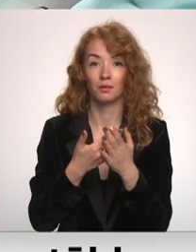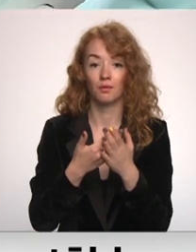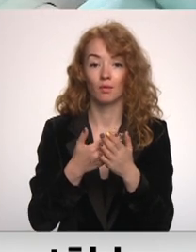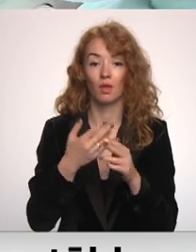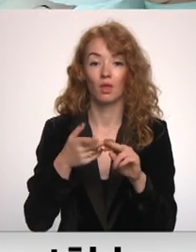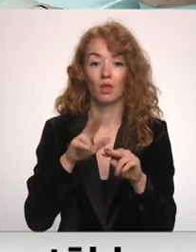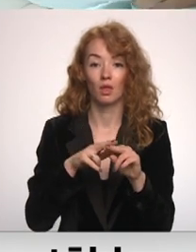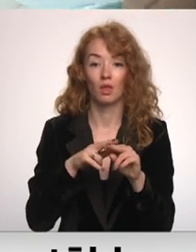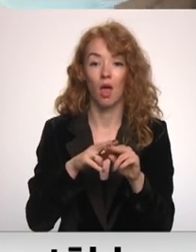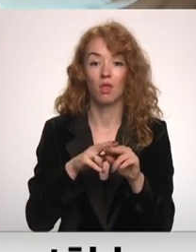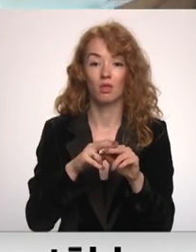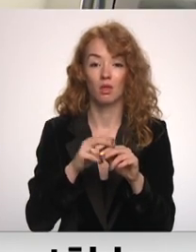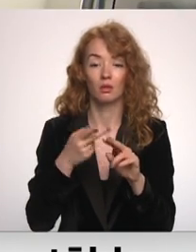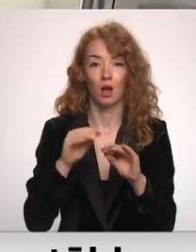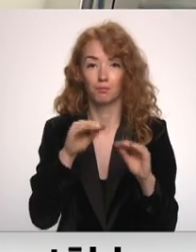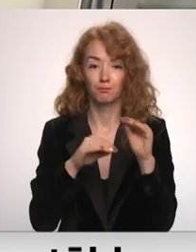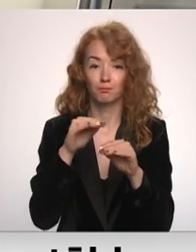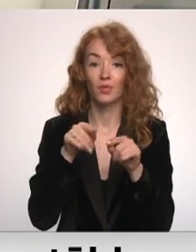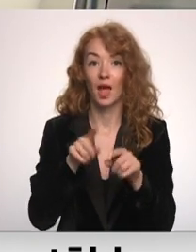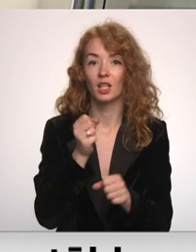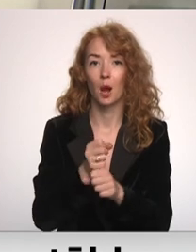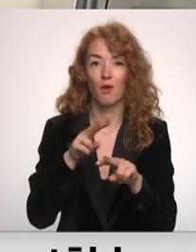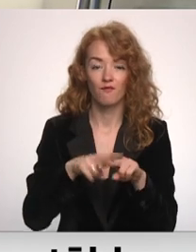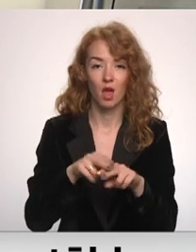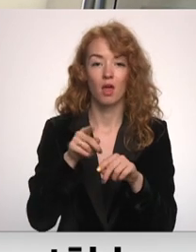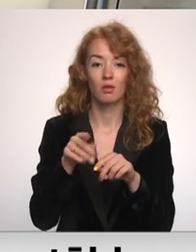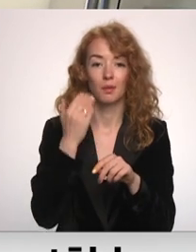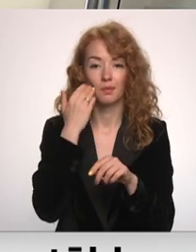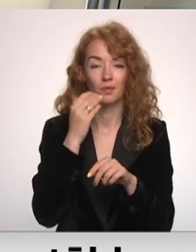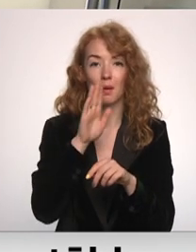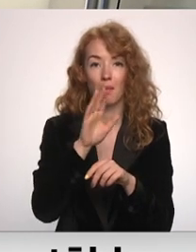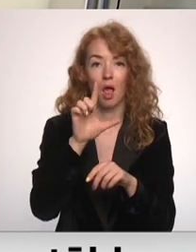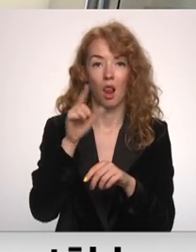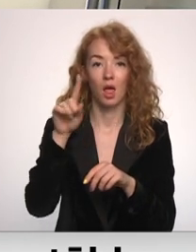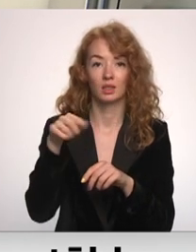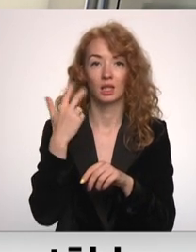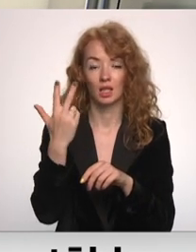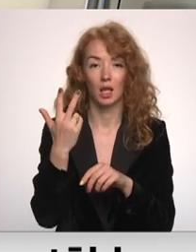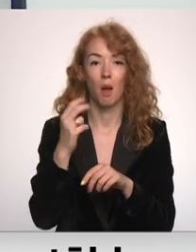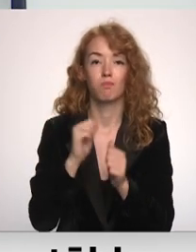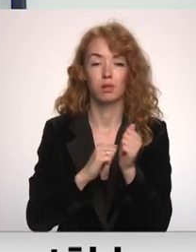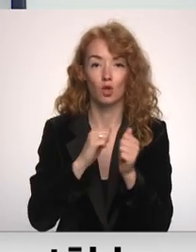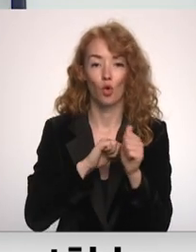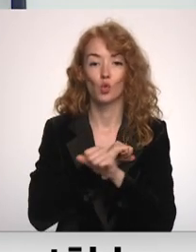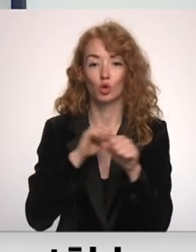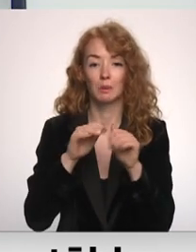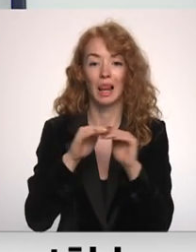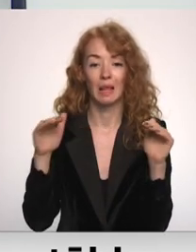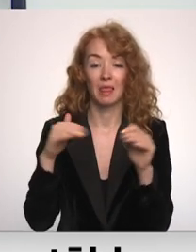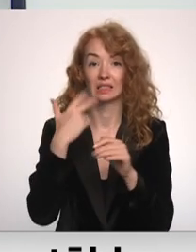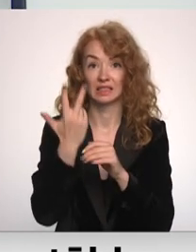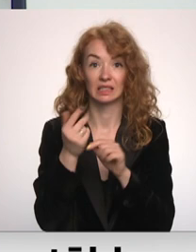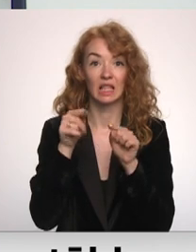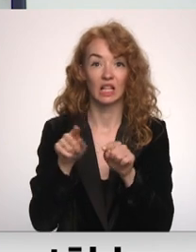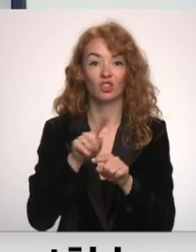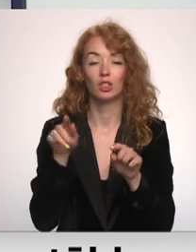Un tad ar ripipēlēm apstrādā viņu. Šī ir darba vieta, ko apzīmē ar burtiem BSL3, jeb biodrošības līmenis numur 3. Tas ir